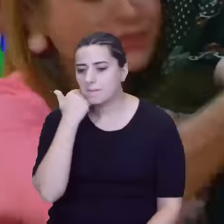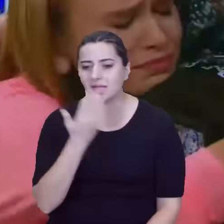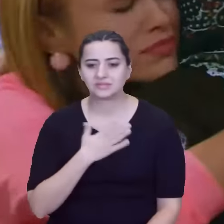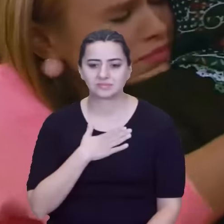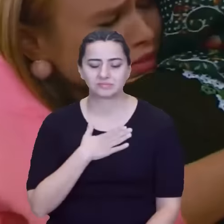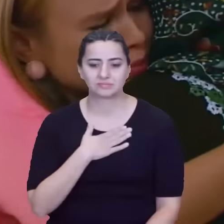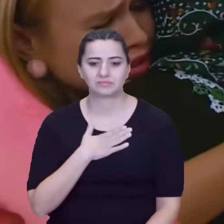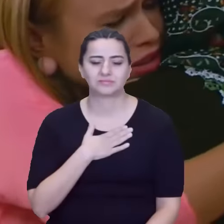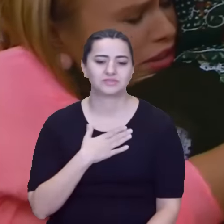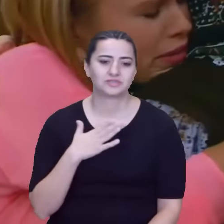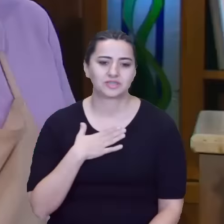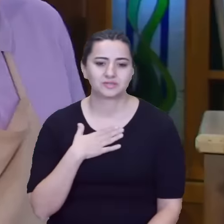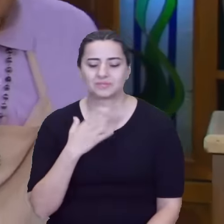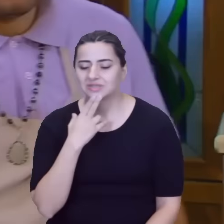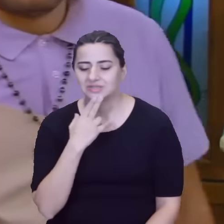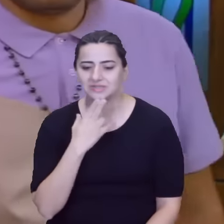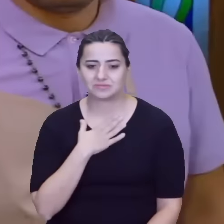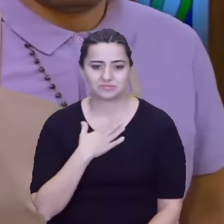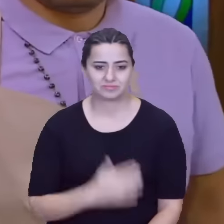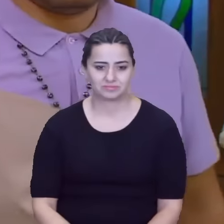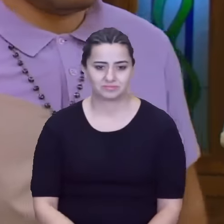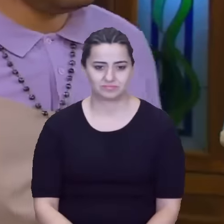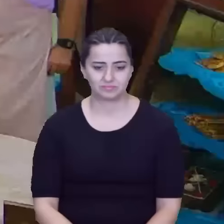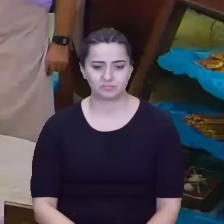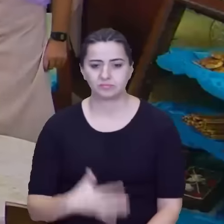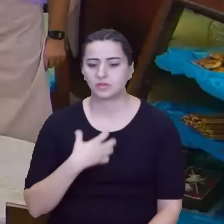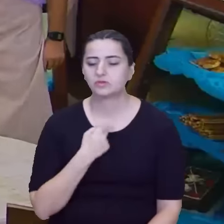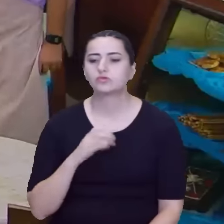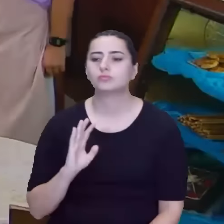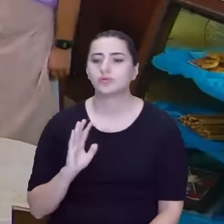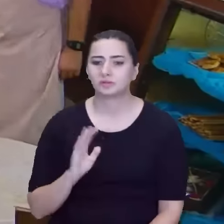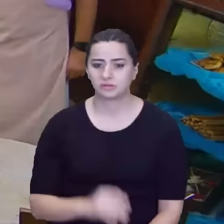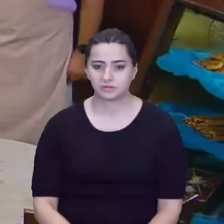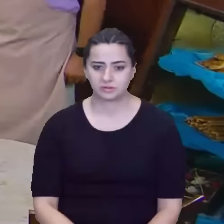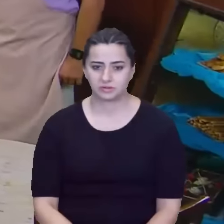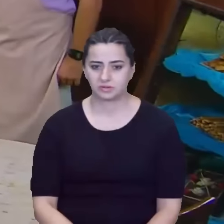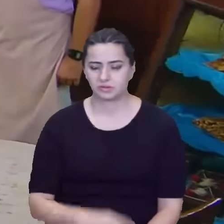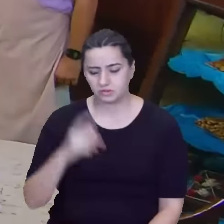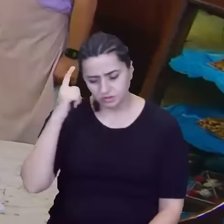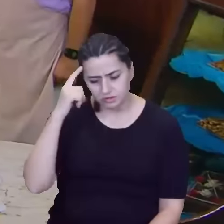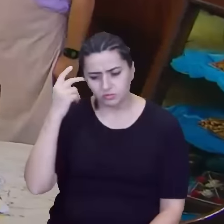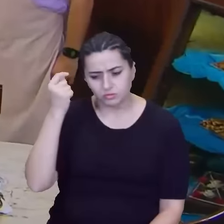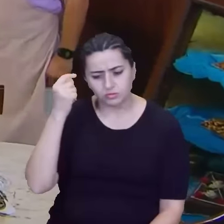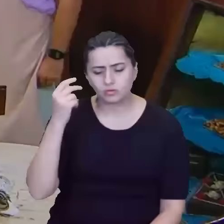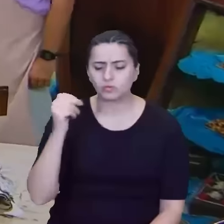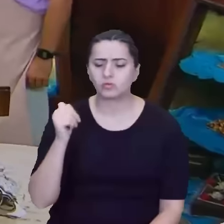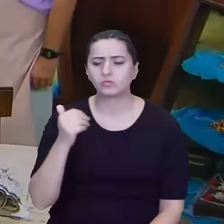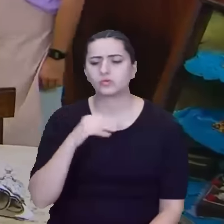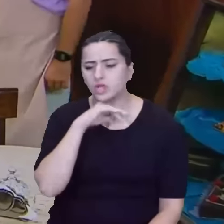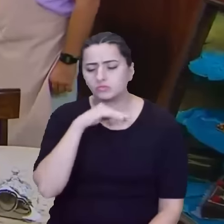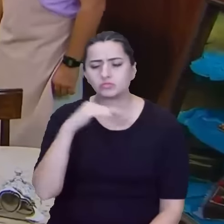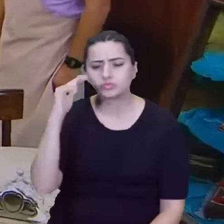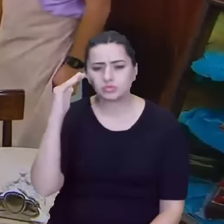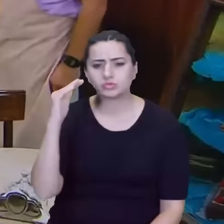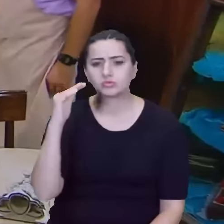beyazım. Kucaklaştılar. Ah canım kızım benim. Üzülme sen. Bu kafam gide geli kocalıktan ben